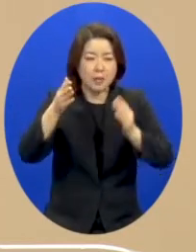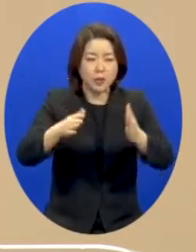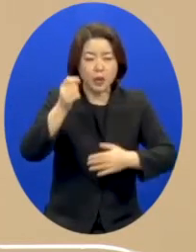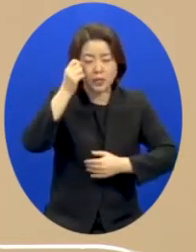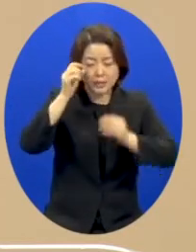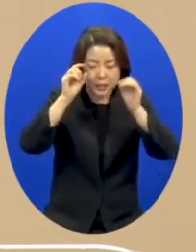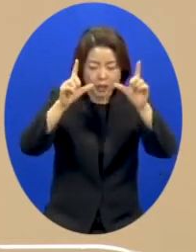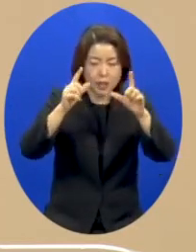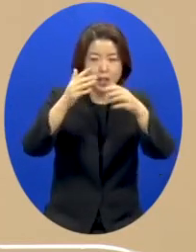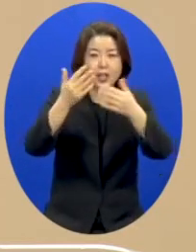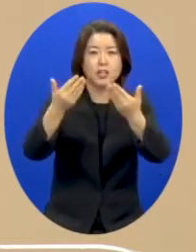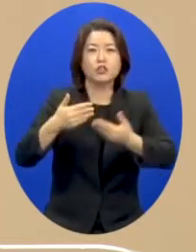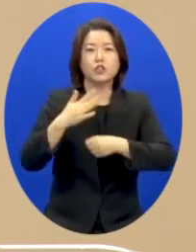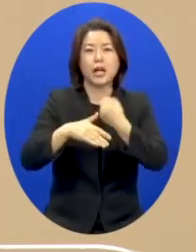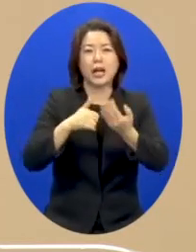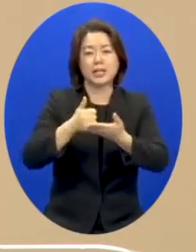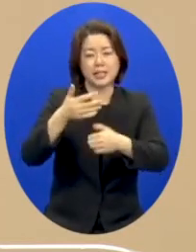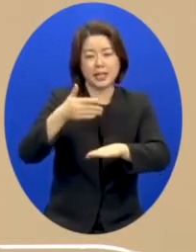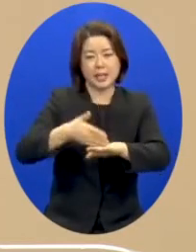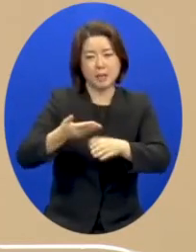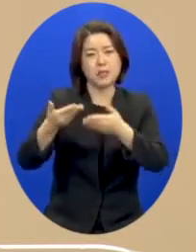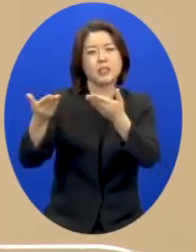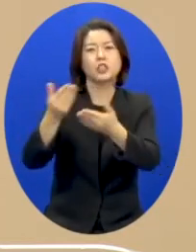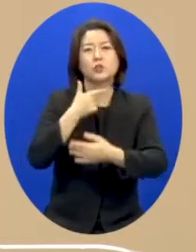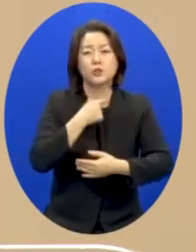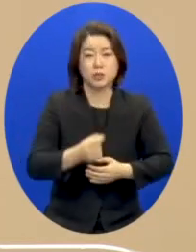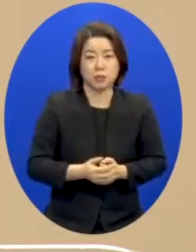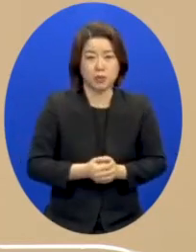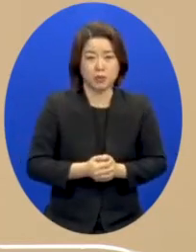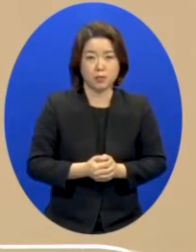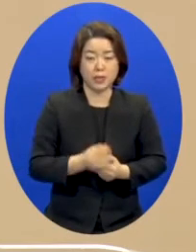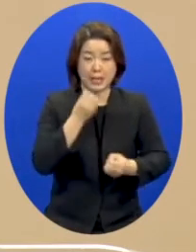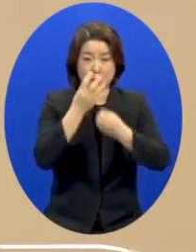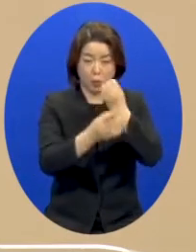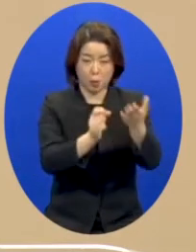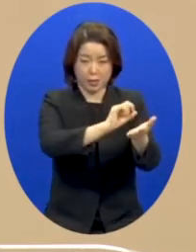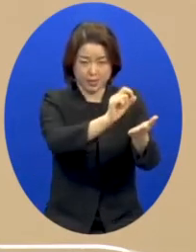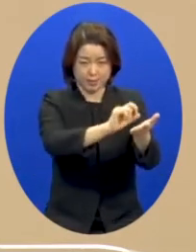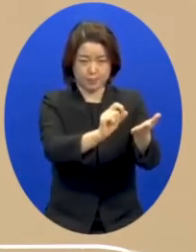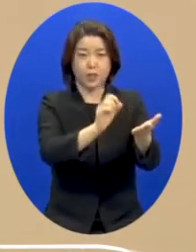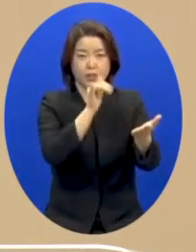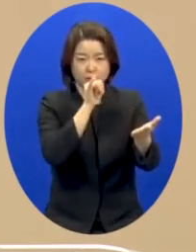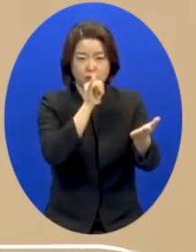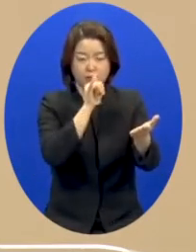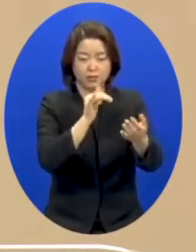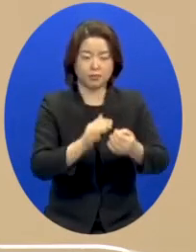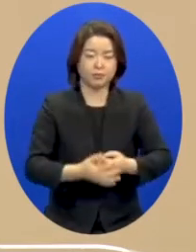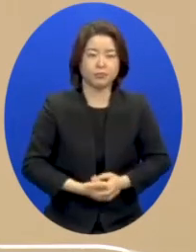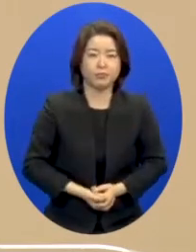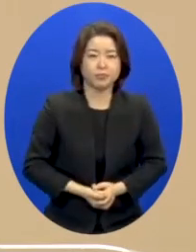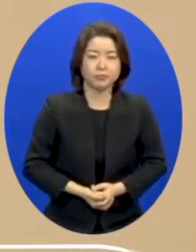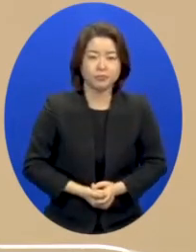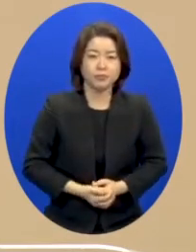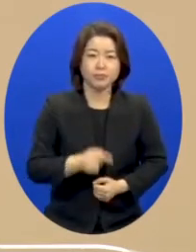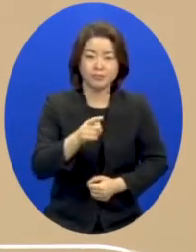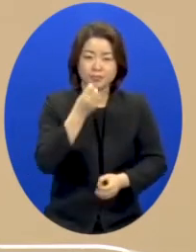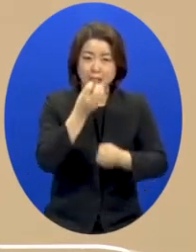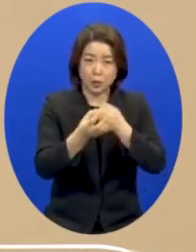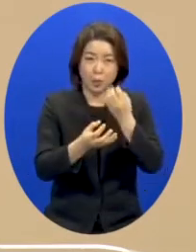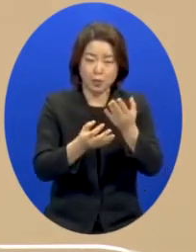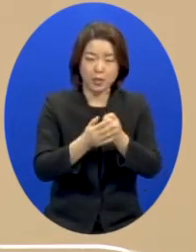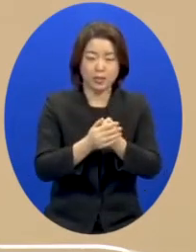감사의 기도를 드리고 싶습니다 라고 고백했습니다. 이 고백이 헬렌 켈러